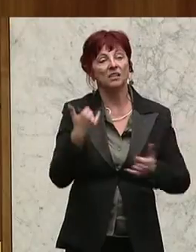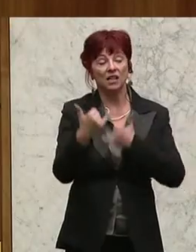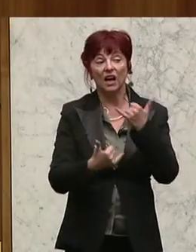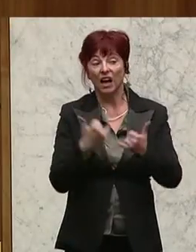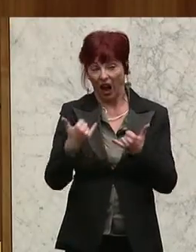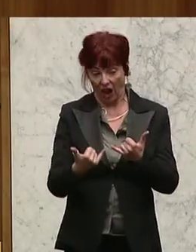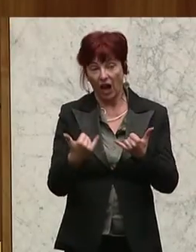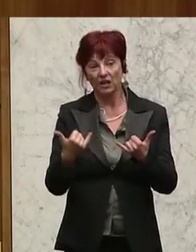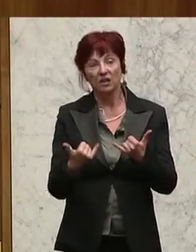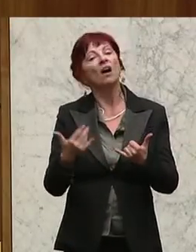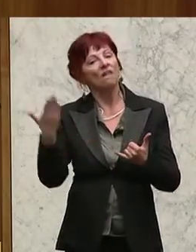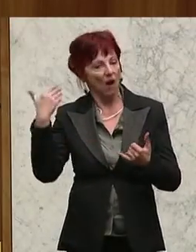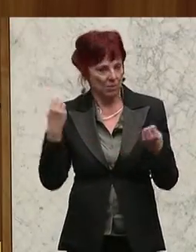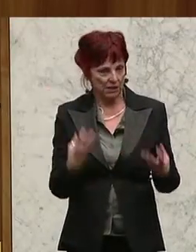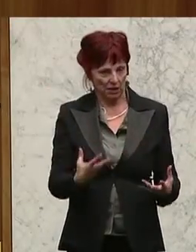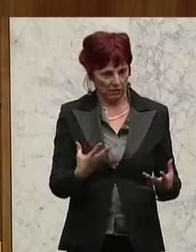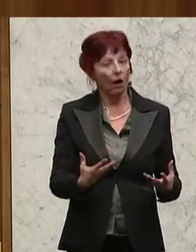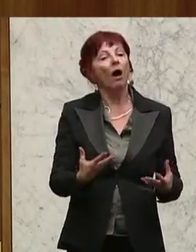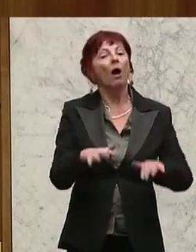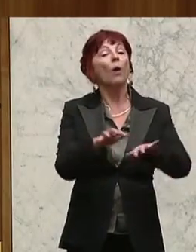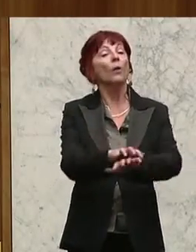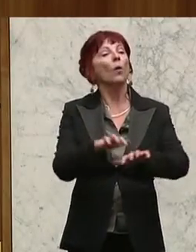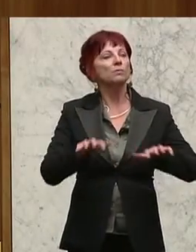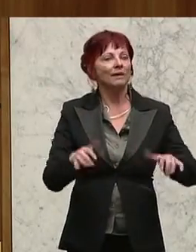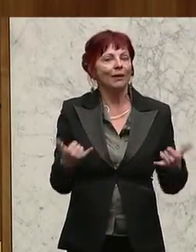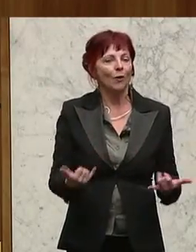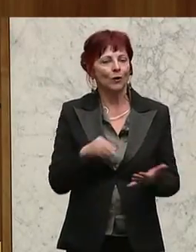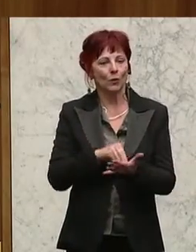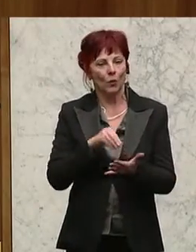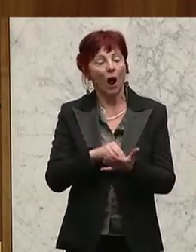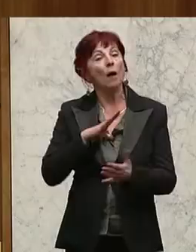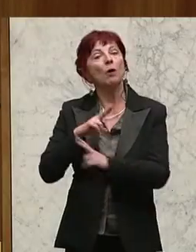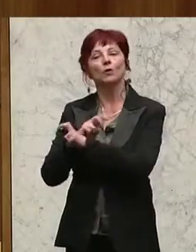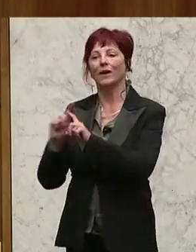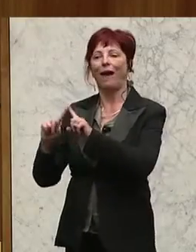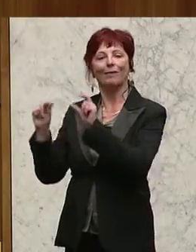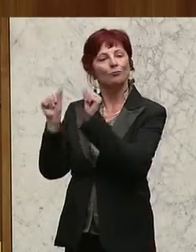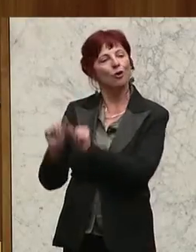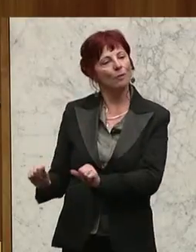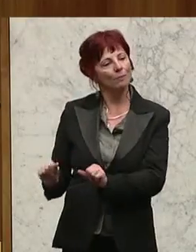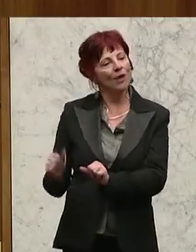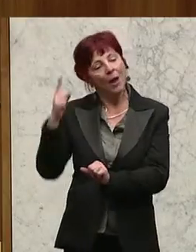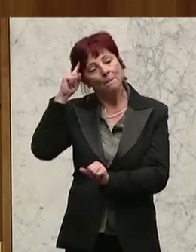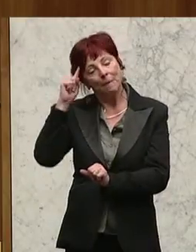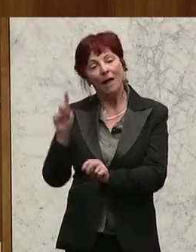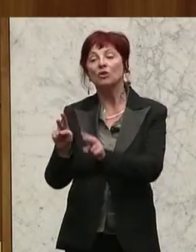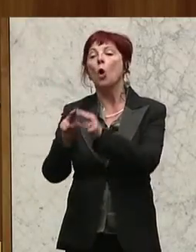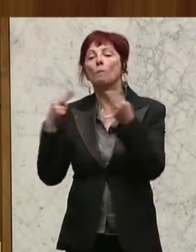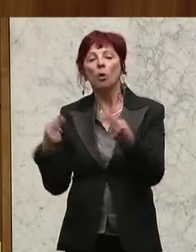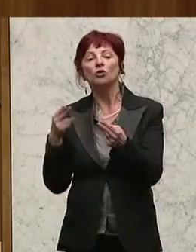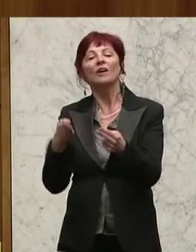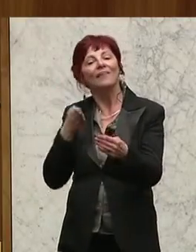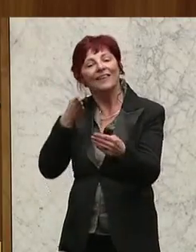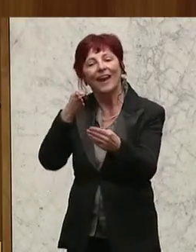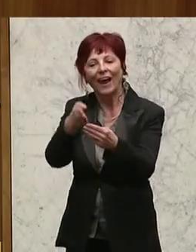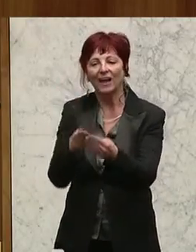auch noch heute. Schauen wir nach Österreich. In Österreich gibt es die sogenannte Direktvergabe. Das bedeutet, der Bund vergibt Strecken direkt